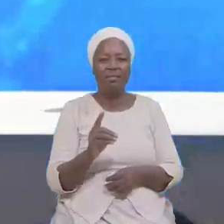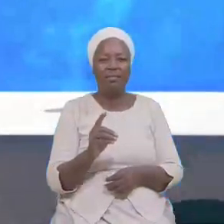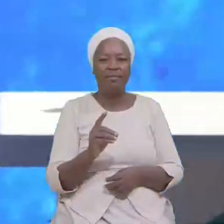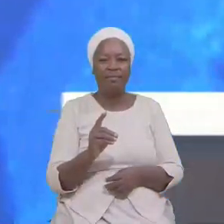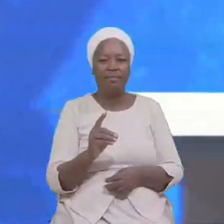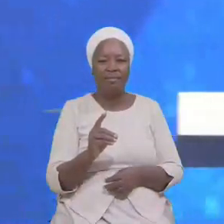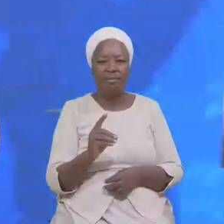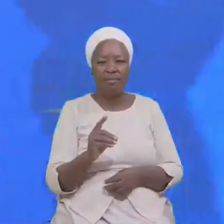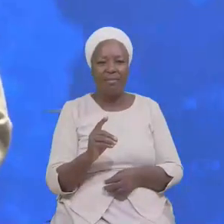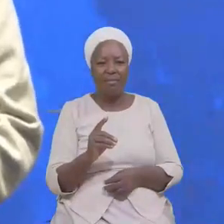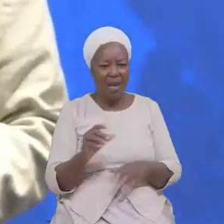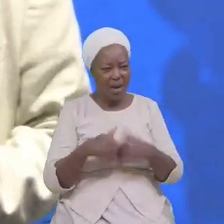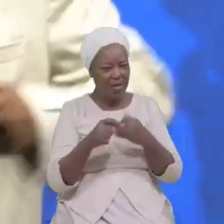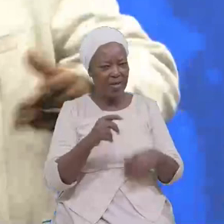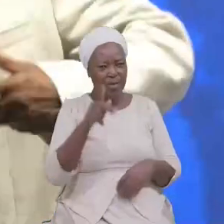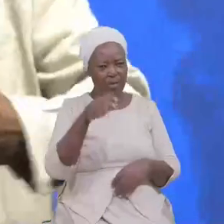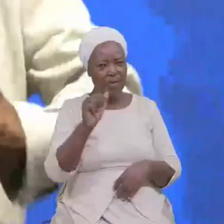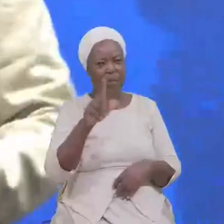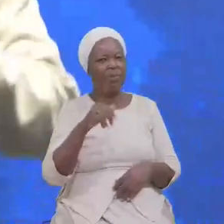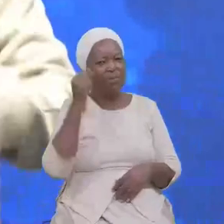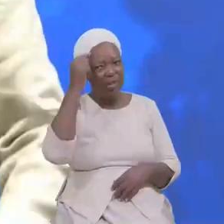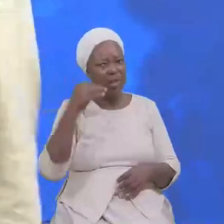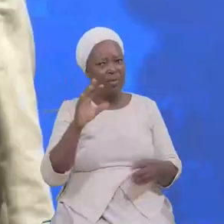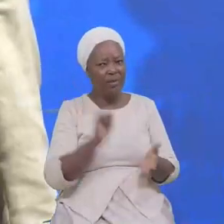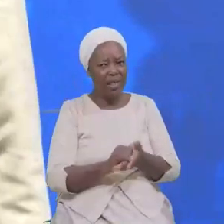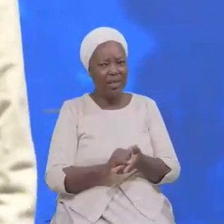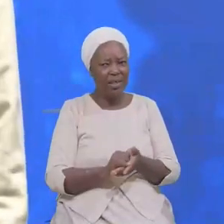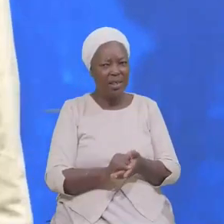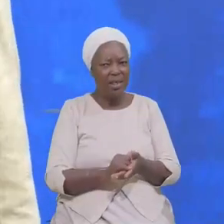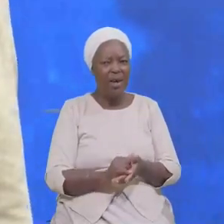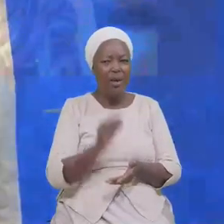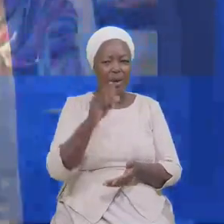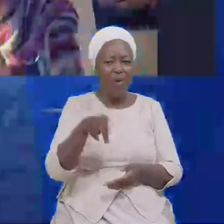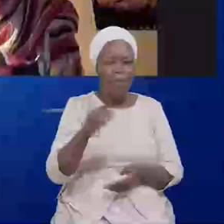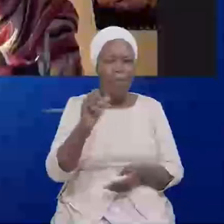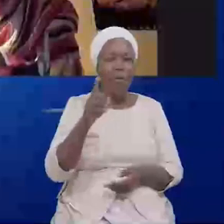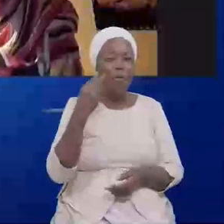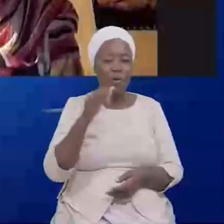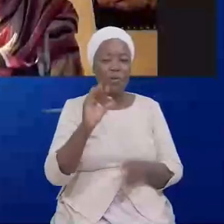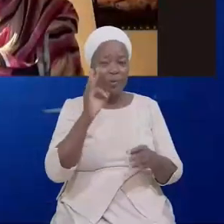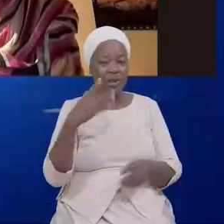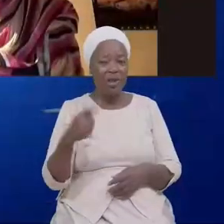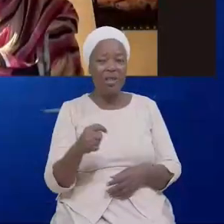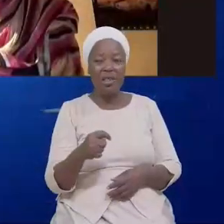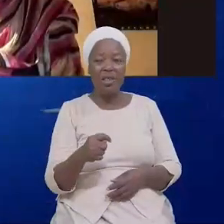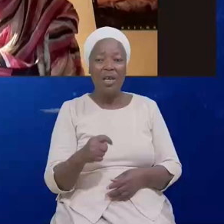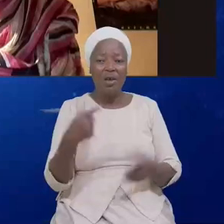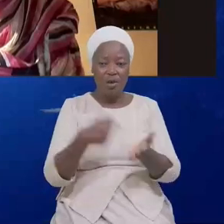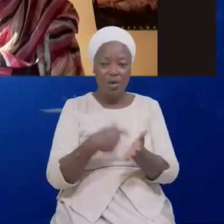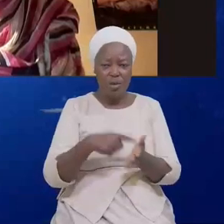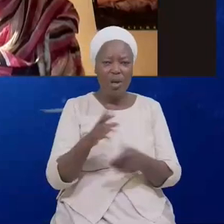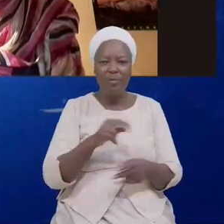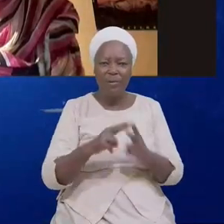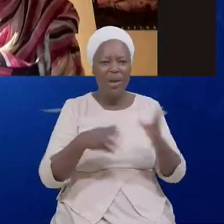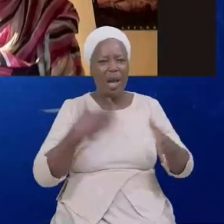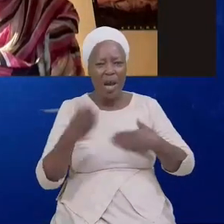Comment est-ce que Paul a vu ça? Paul prêchait la bonne nouvelle. Il était excité en le prêchant.